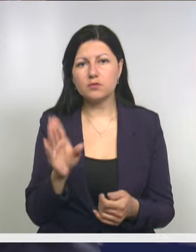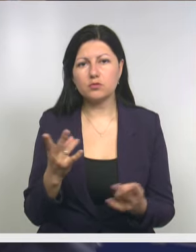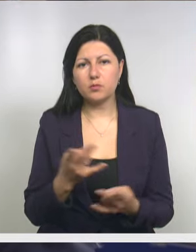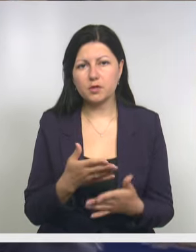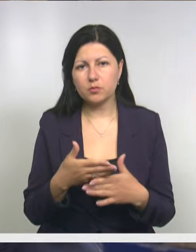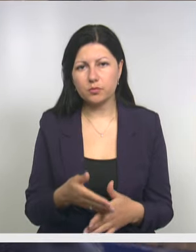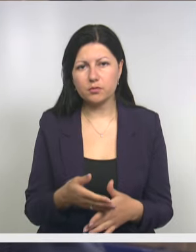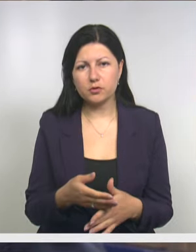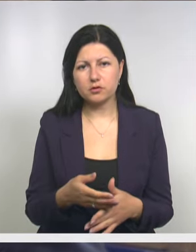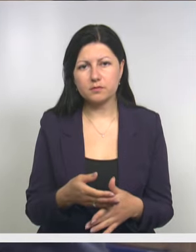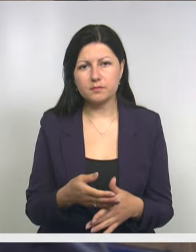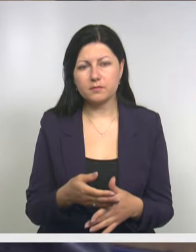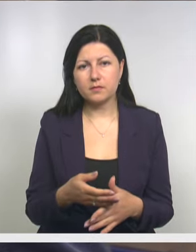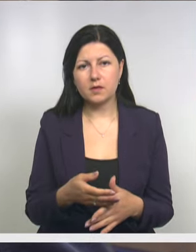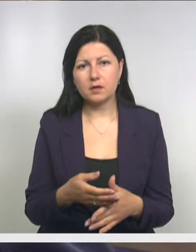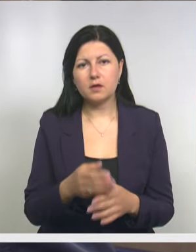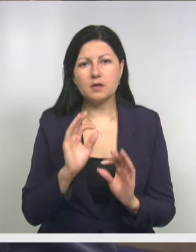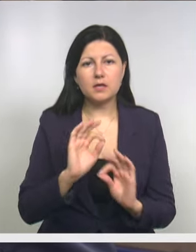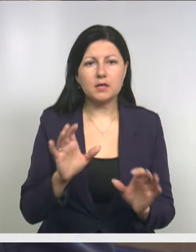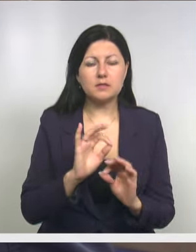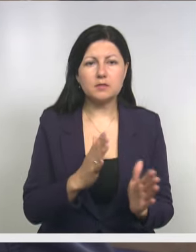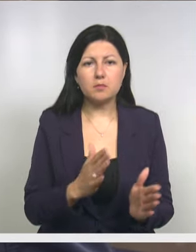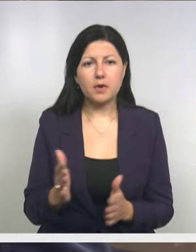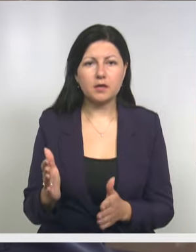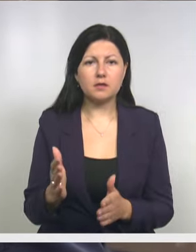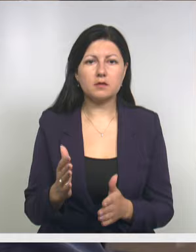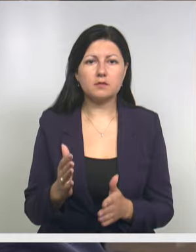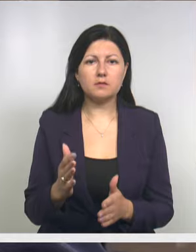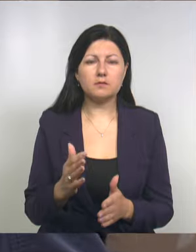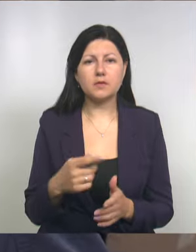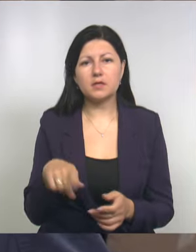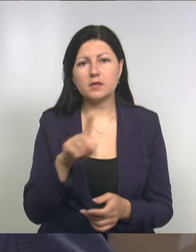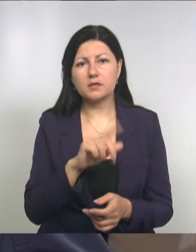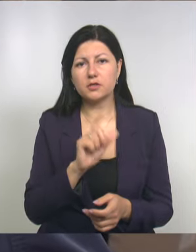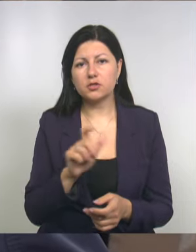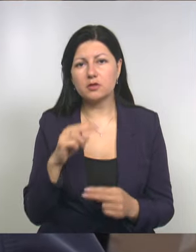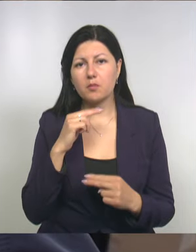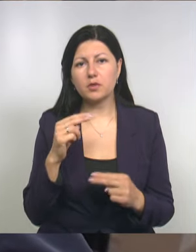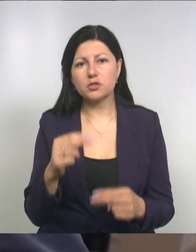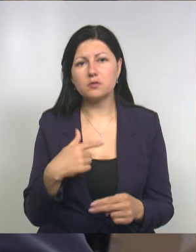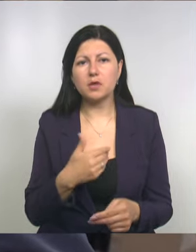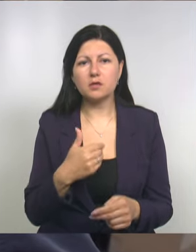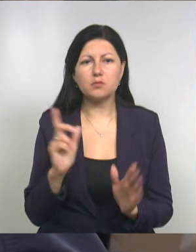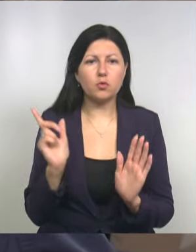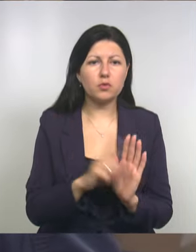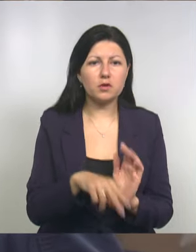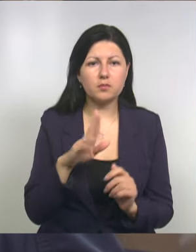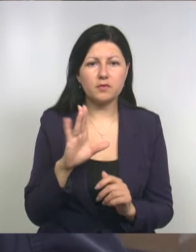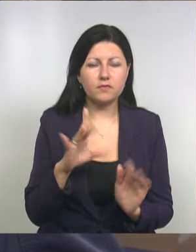необходимую помощь, разъяснить ему порядок. То есть некоторые жители обращались, вот мы хотим уехать на